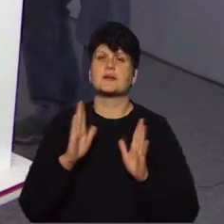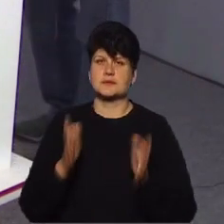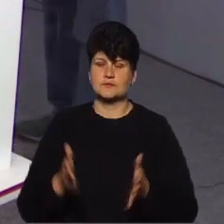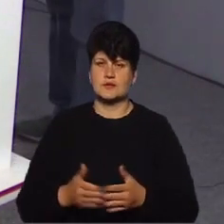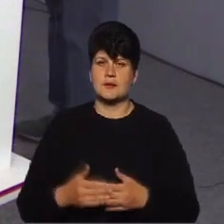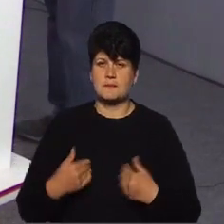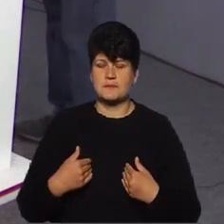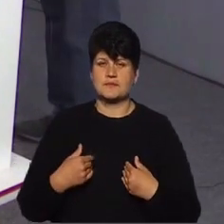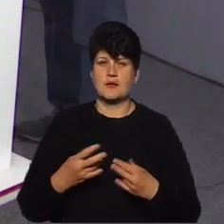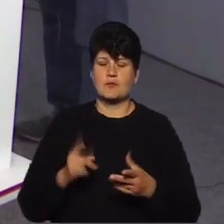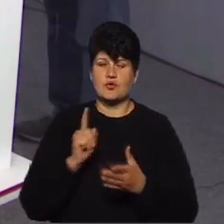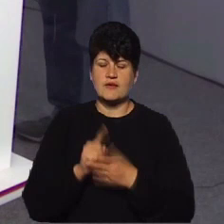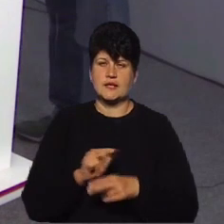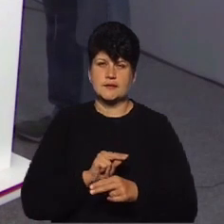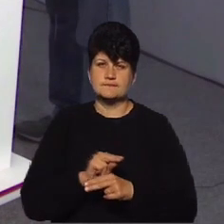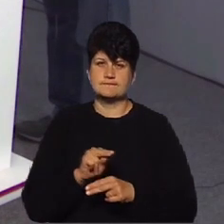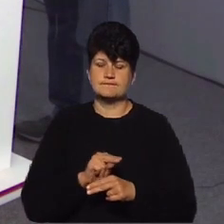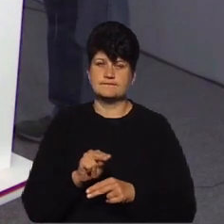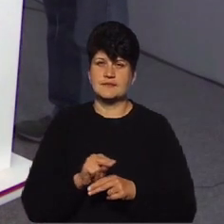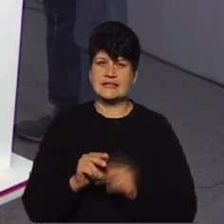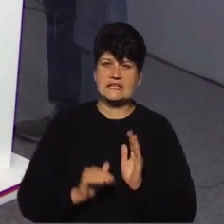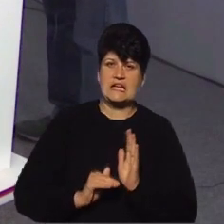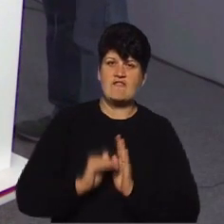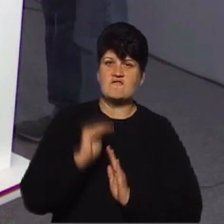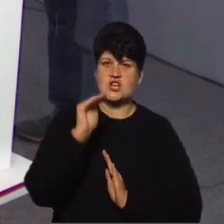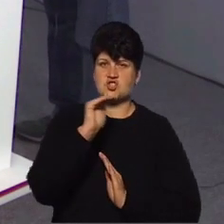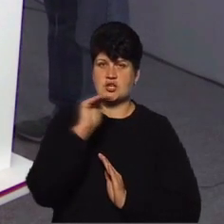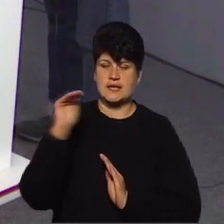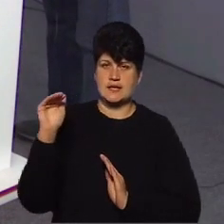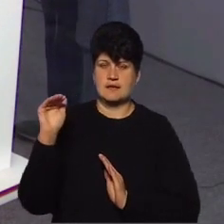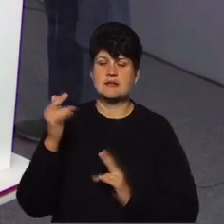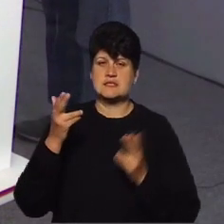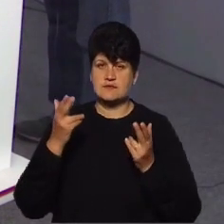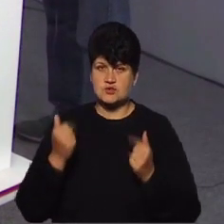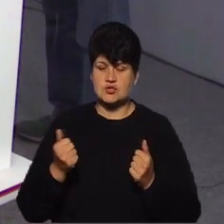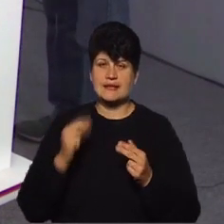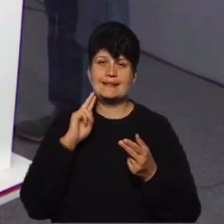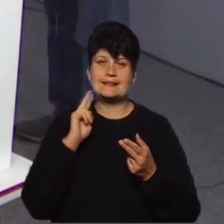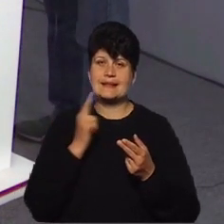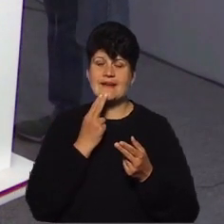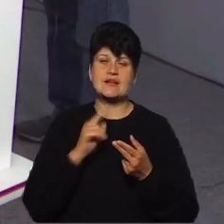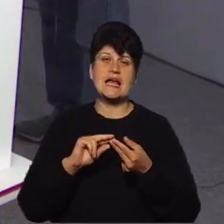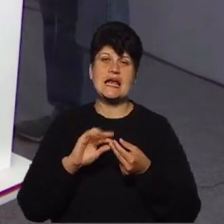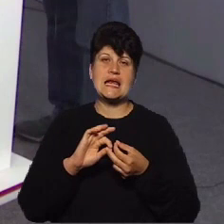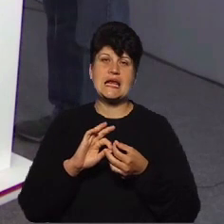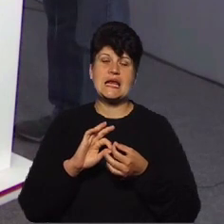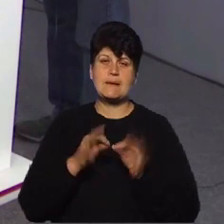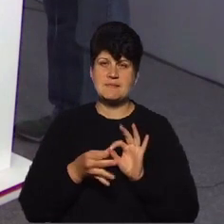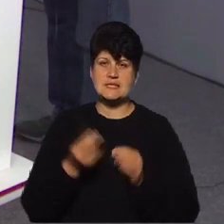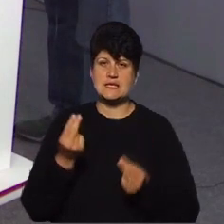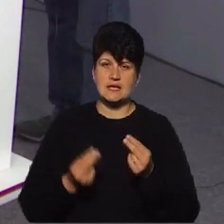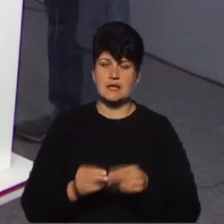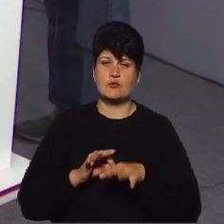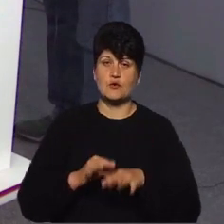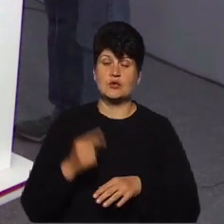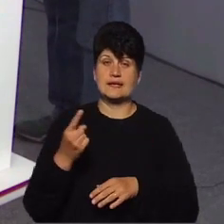виходити на вищий рівень, звичайно, бо дефолімпійські ігри, які відбуваються раз в 4 роки, це